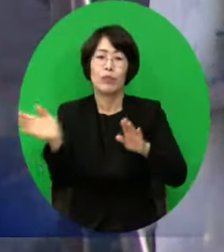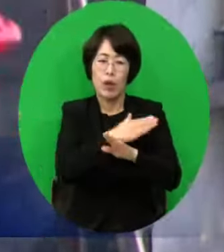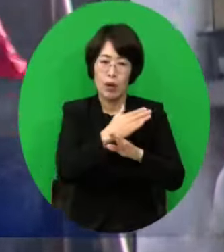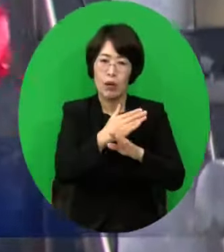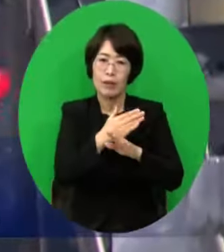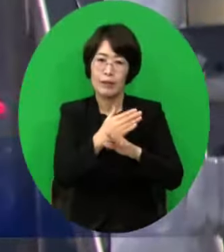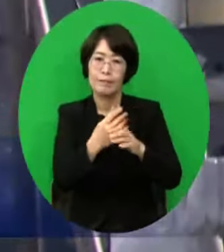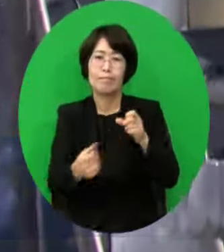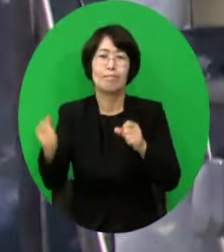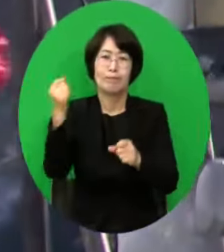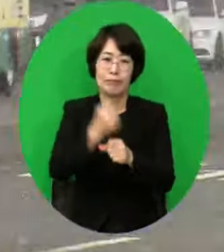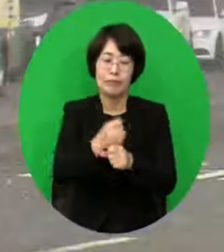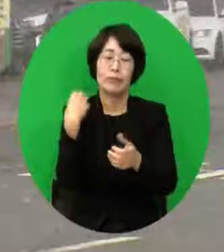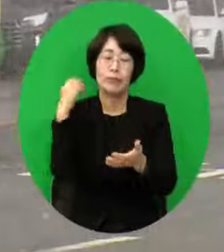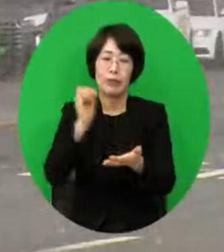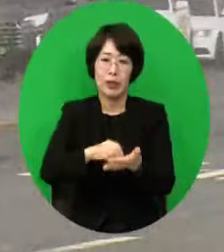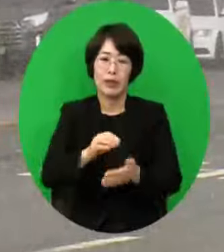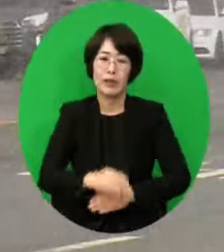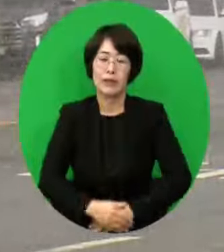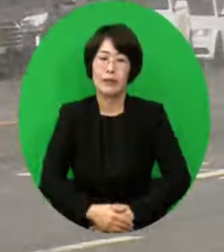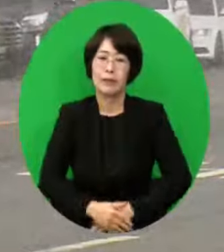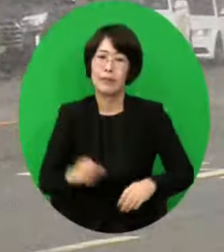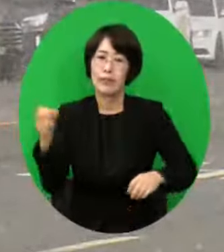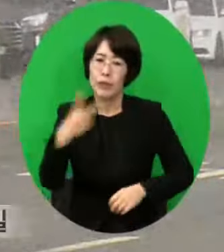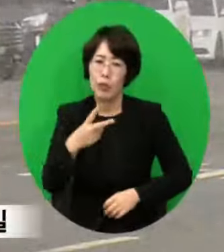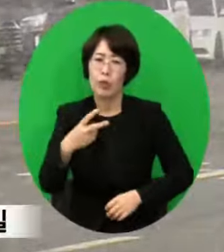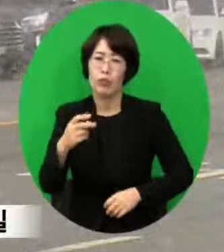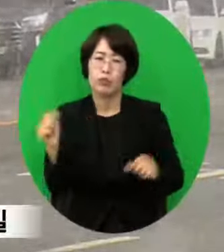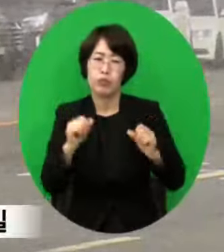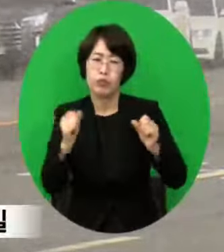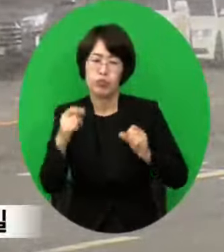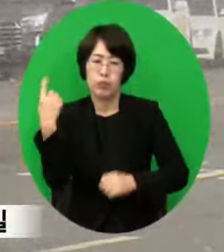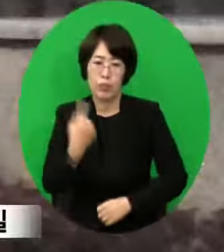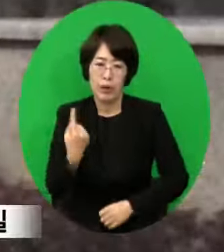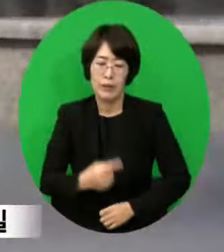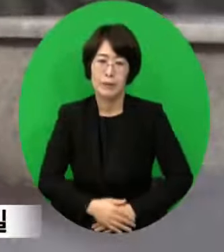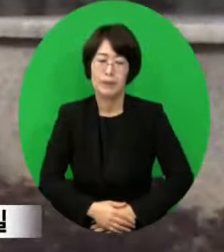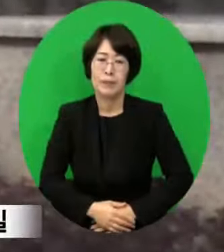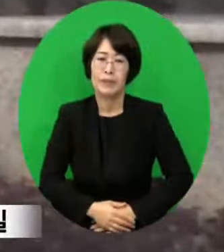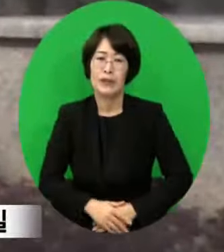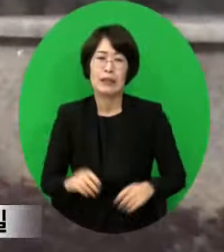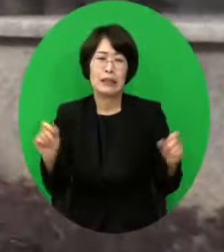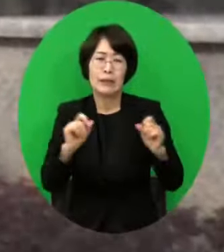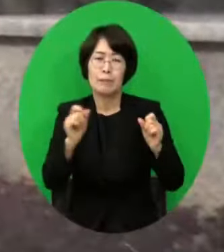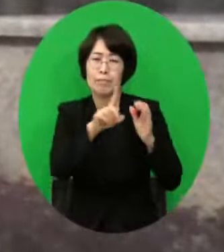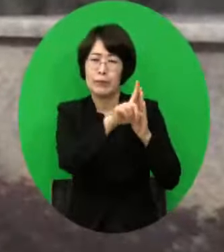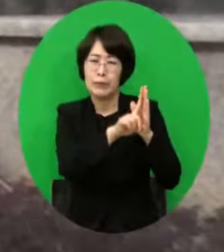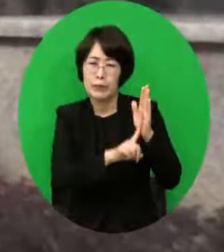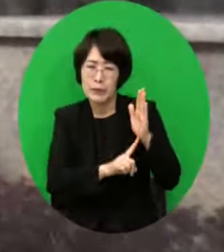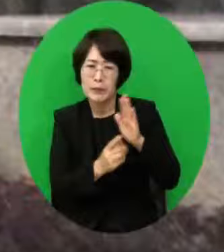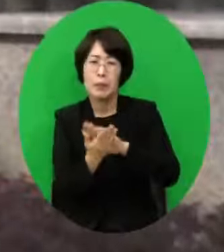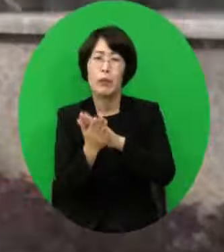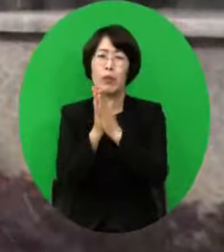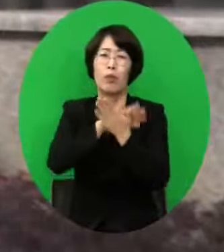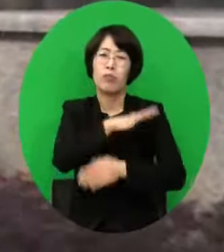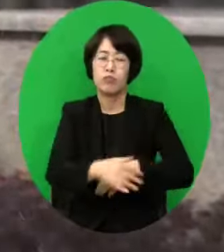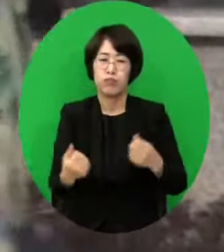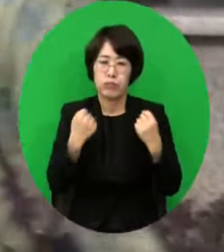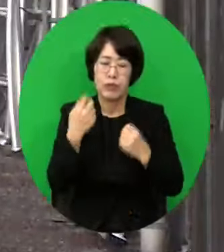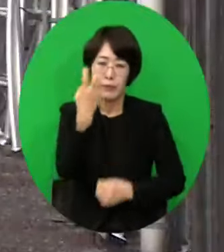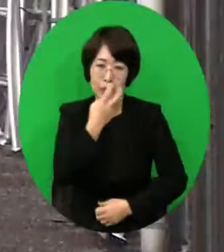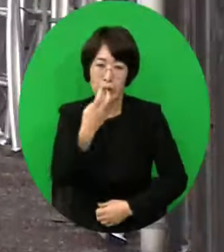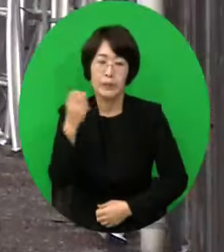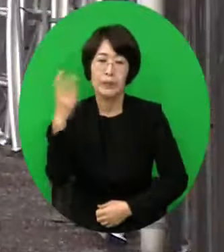평년 수준을 회복하겠습니다. 또 다시 찾아온 기록적 한파. 급격한 기온 변화로 인한 건강 관리와